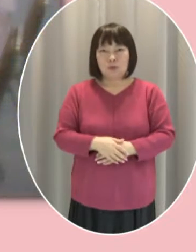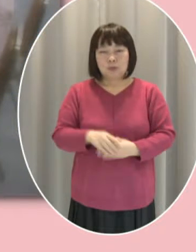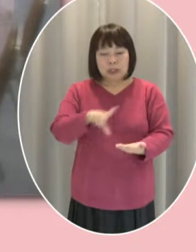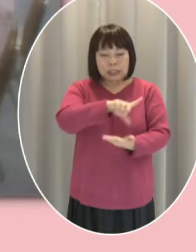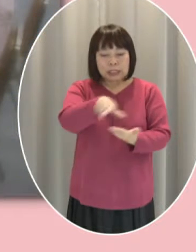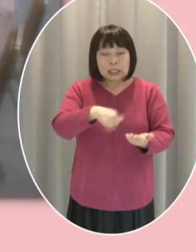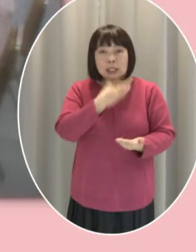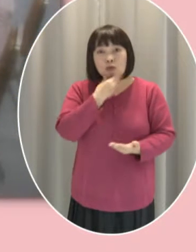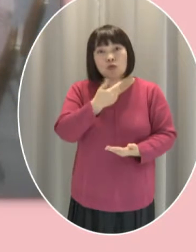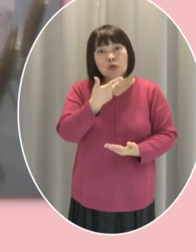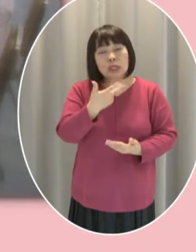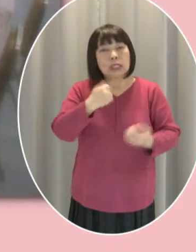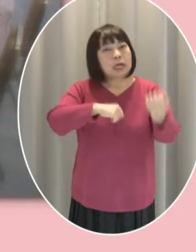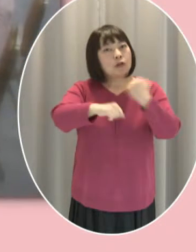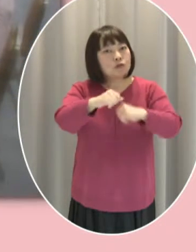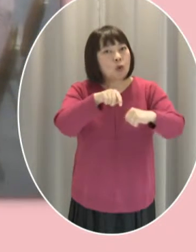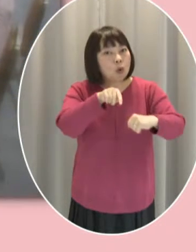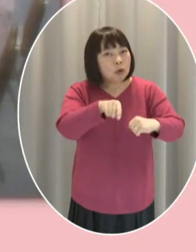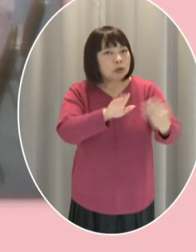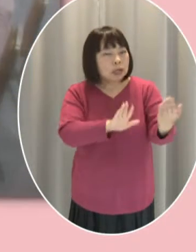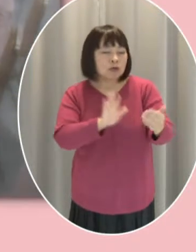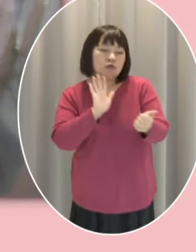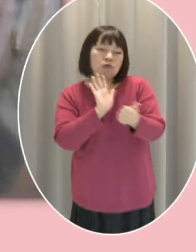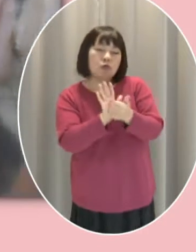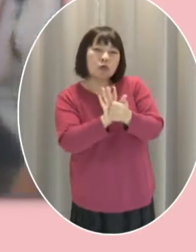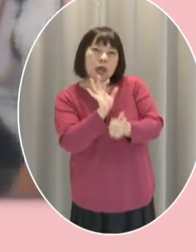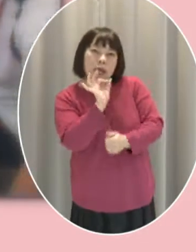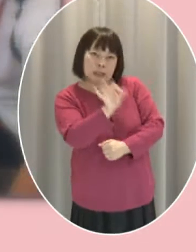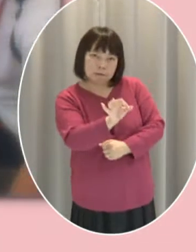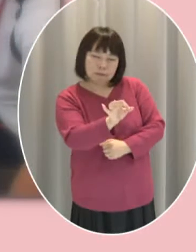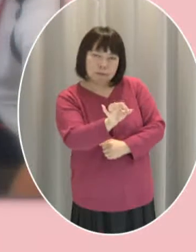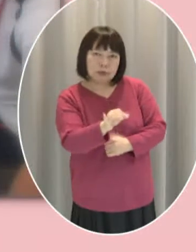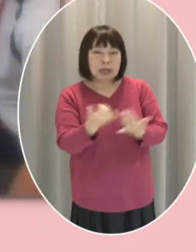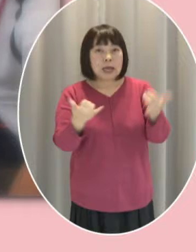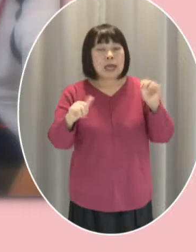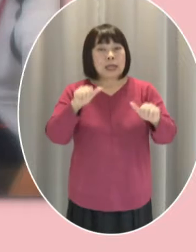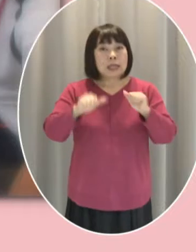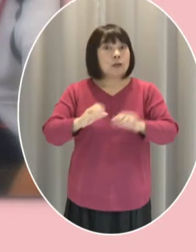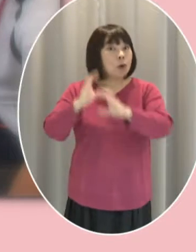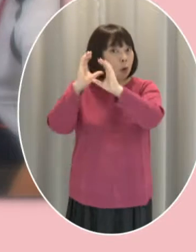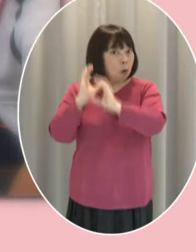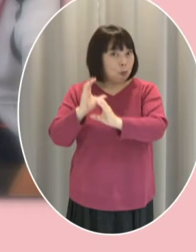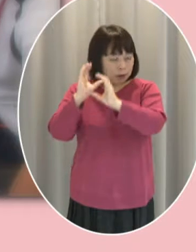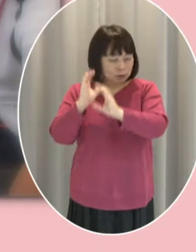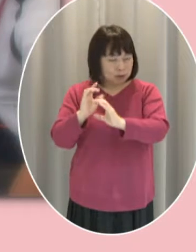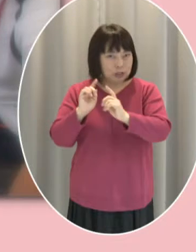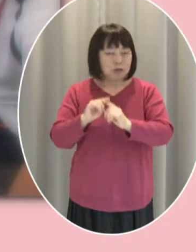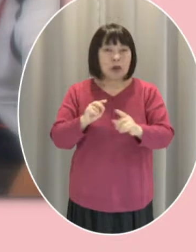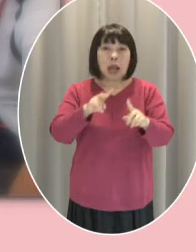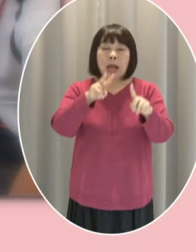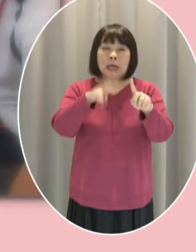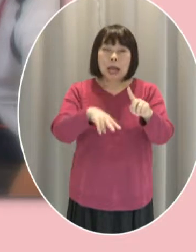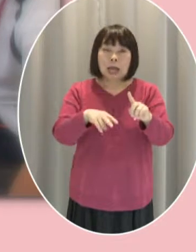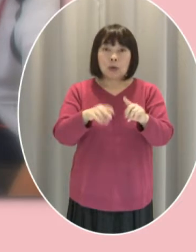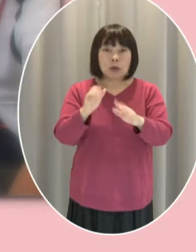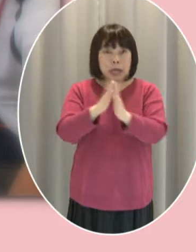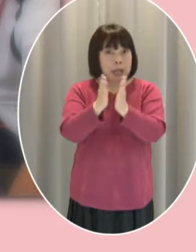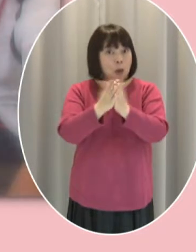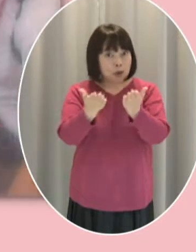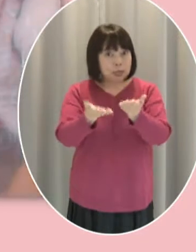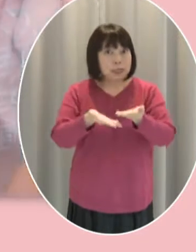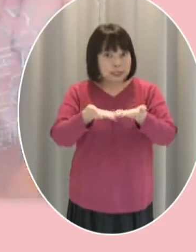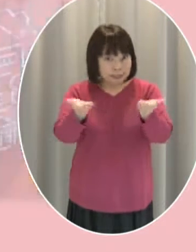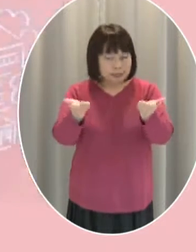地域福祉活動助成金写経まつりー介護者便り